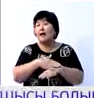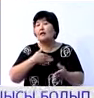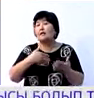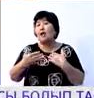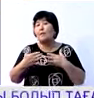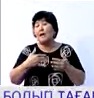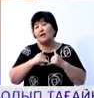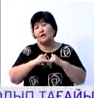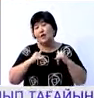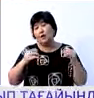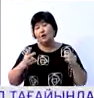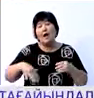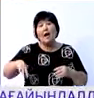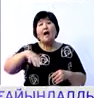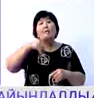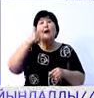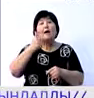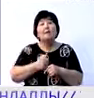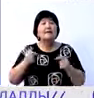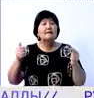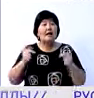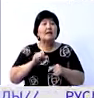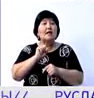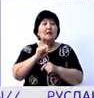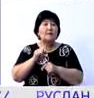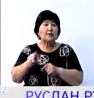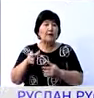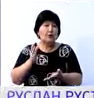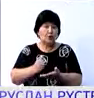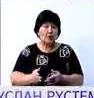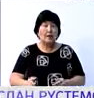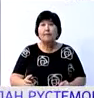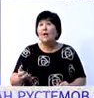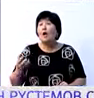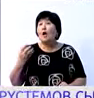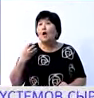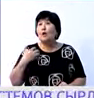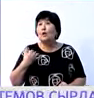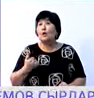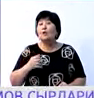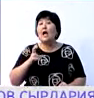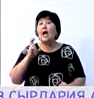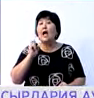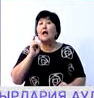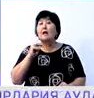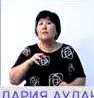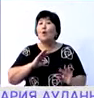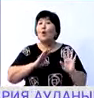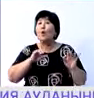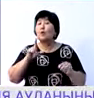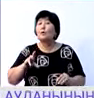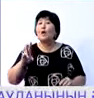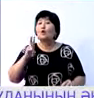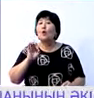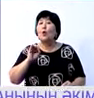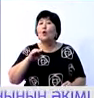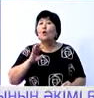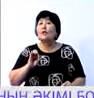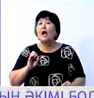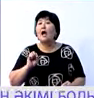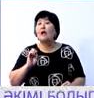байланысты нығайту үшін аймақ басшысы нақты тапсырмалар жүктеді. Қызылорда облысы әкімінің орынбасарлары Нұр Отан партиясы